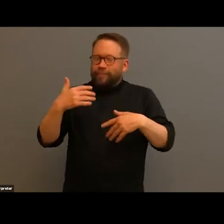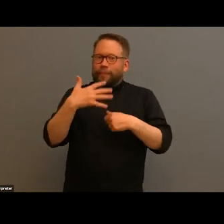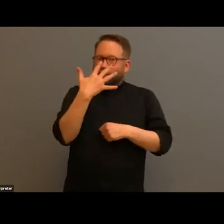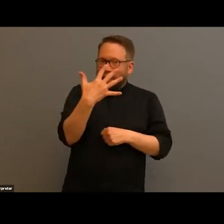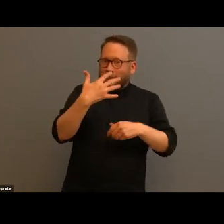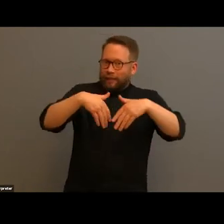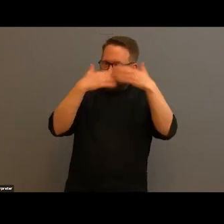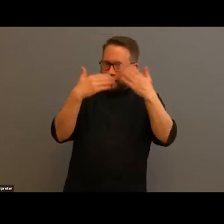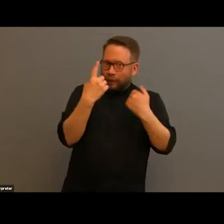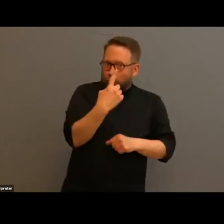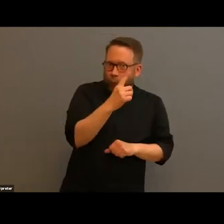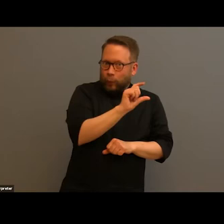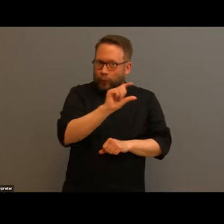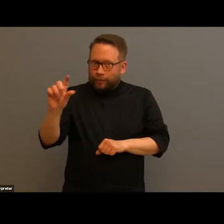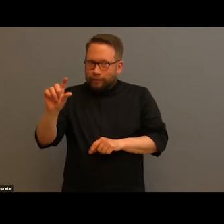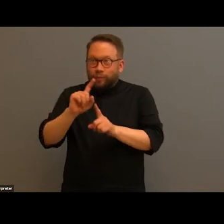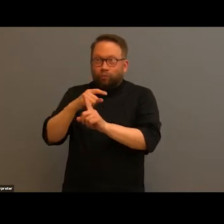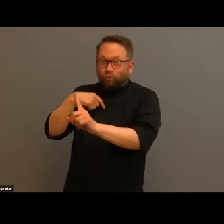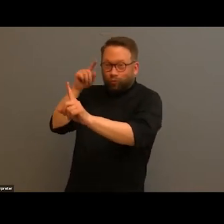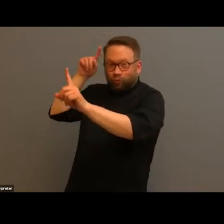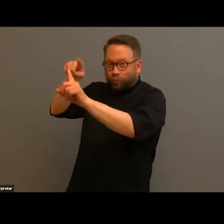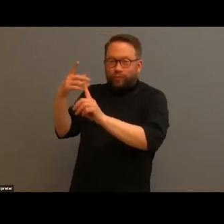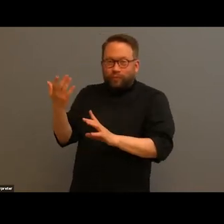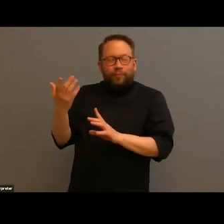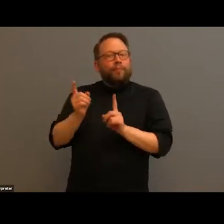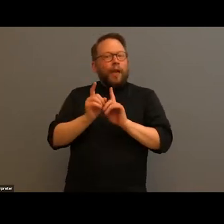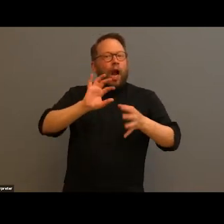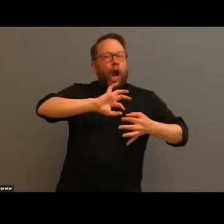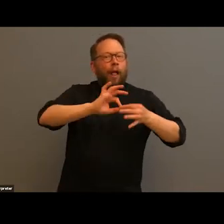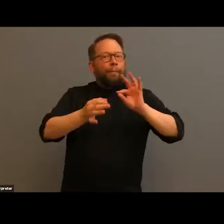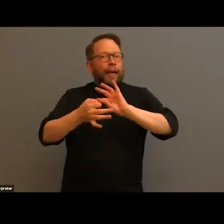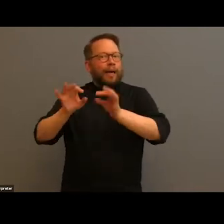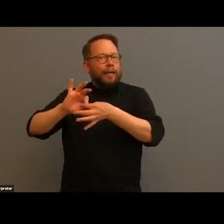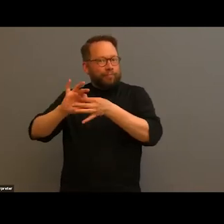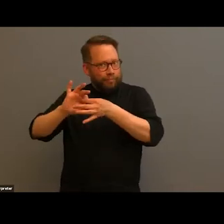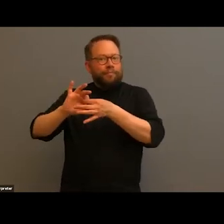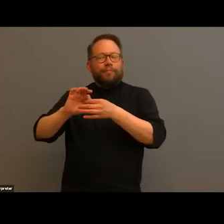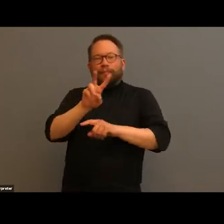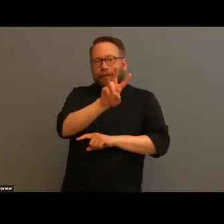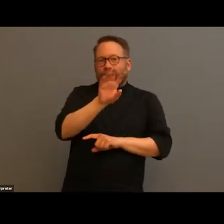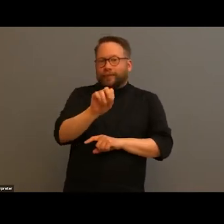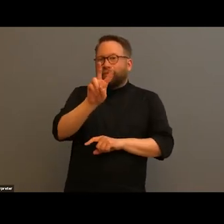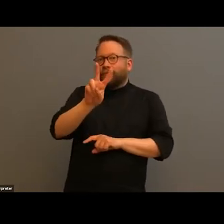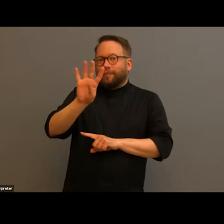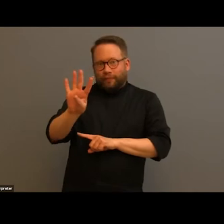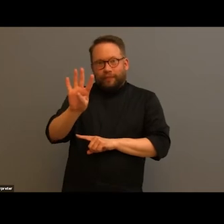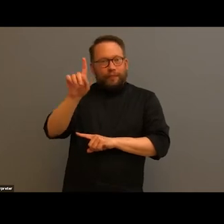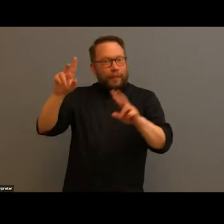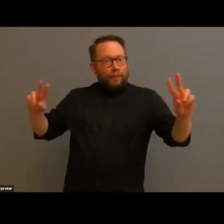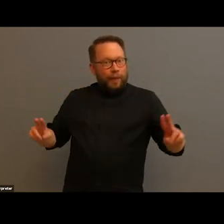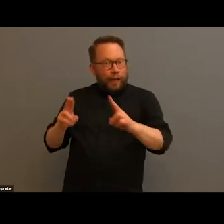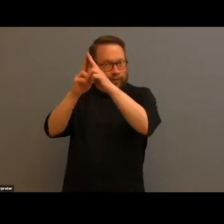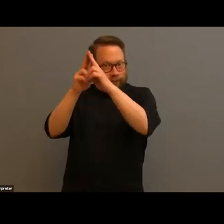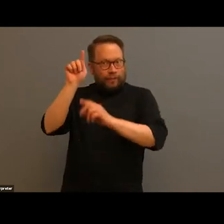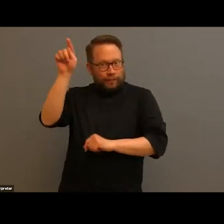just nu är OS 2024 i Paris. Det är verkligen inget som är omöjligt. Det är bara pannbenet som